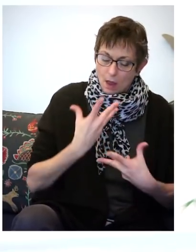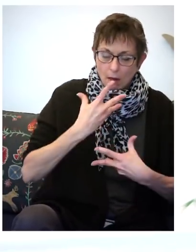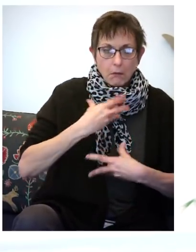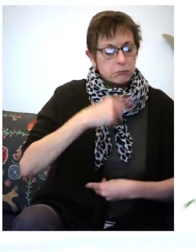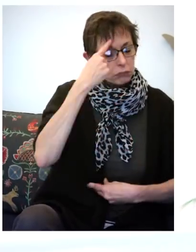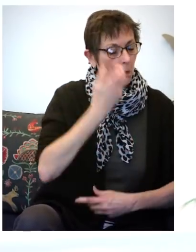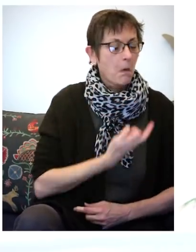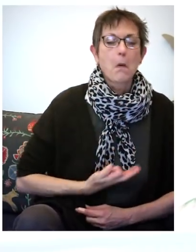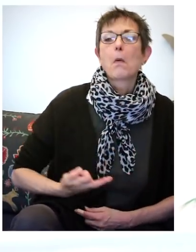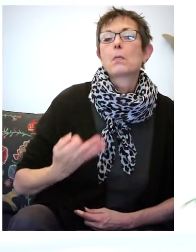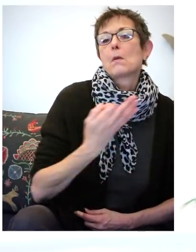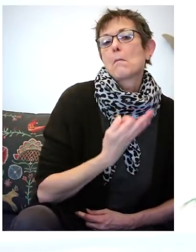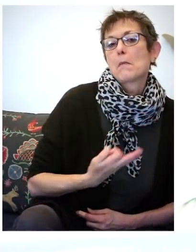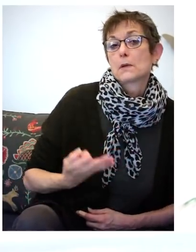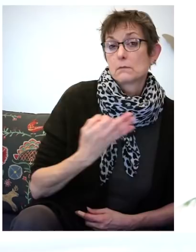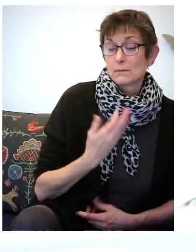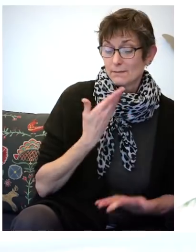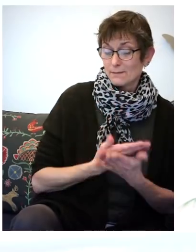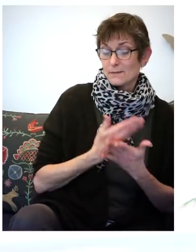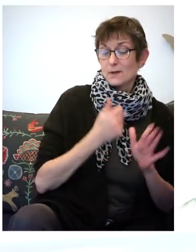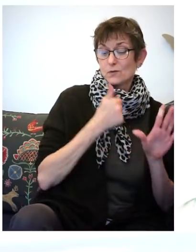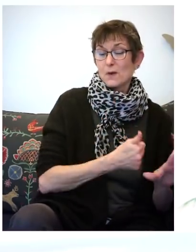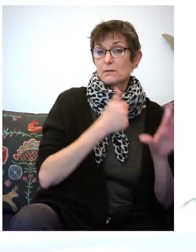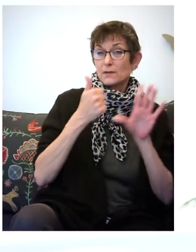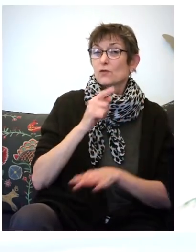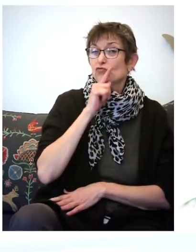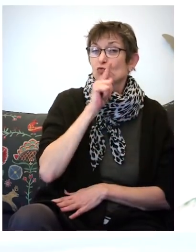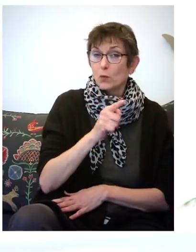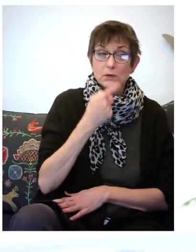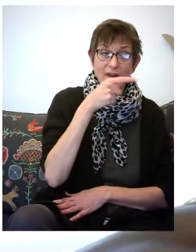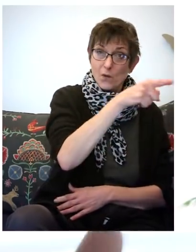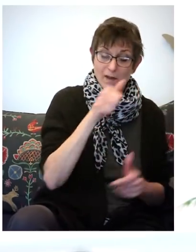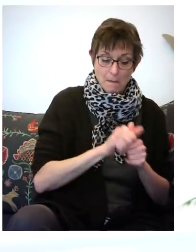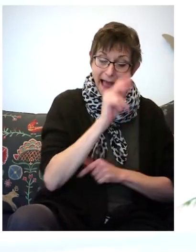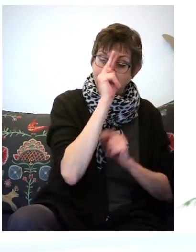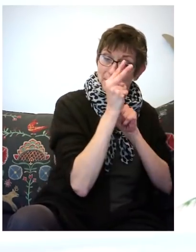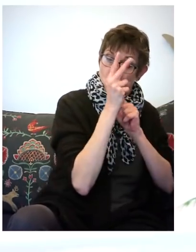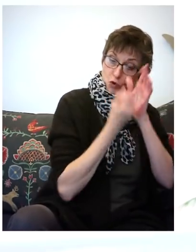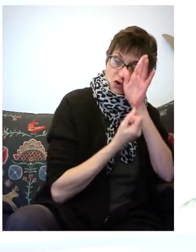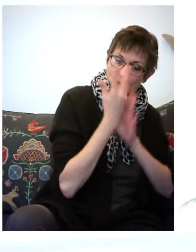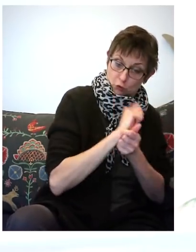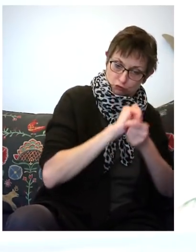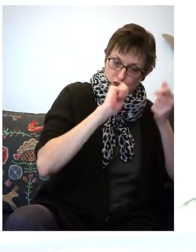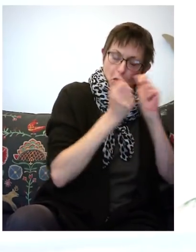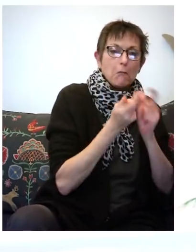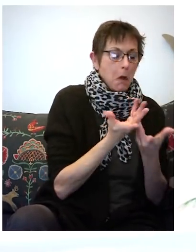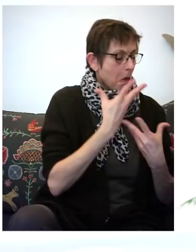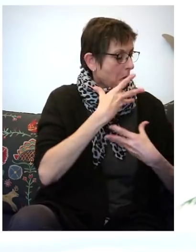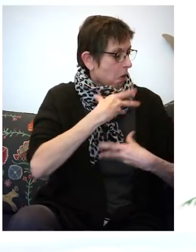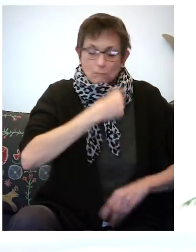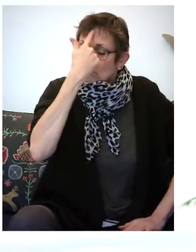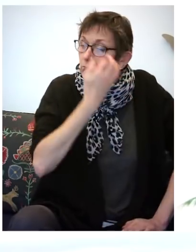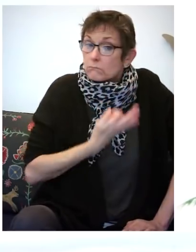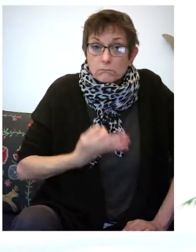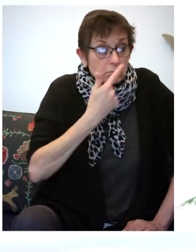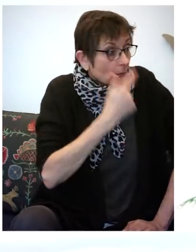habitude automatiquement. 66 jours, c'est donc le résultat scientifique montrant le temps qu'il faut pour qu'une nouvelle habitude devienne simplement une habitude. Quelque